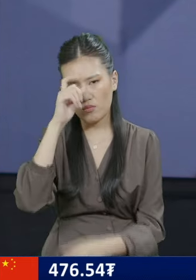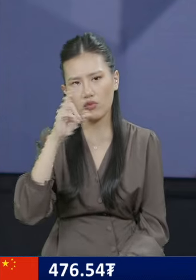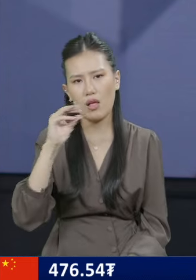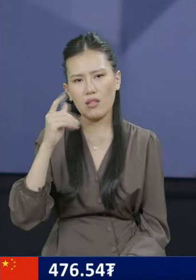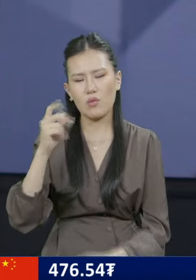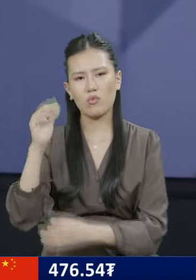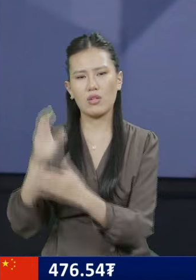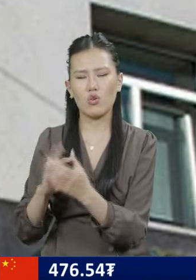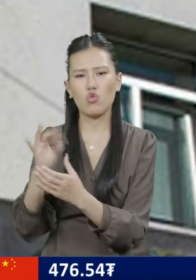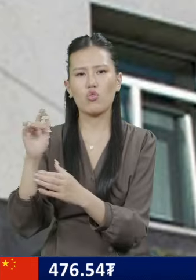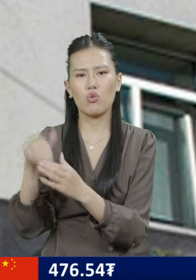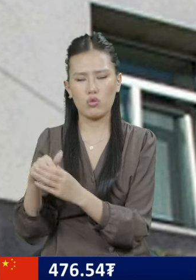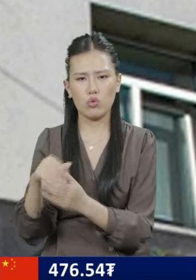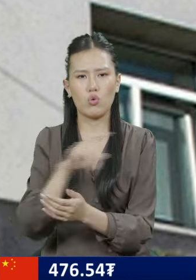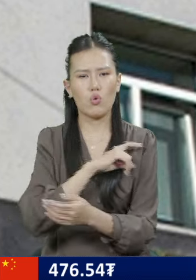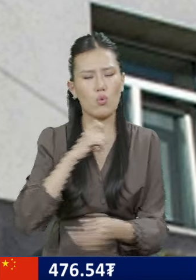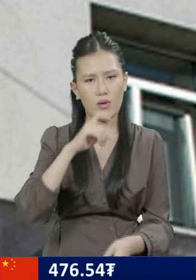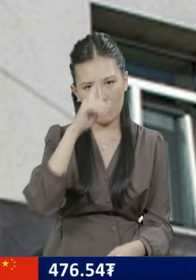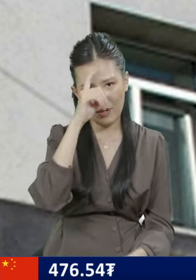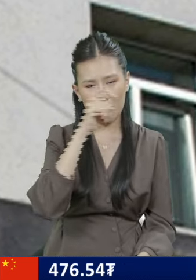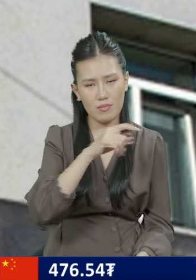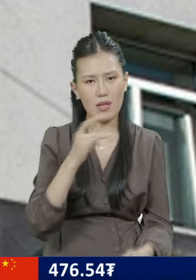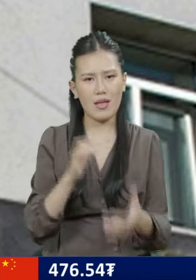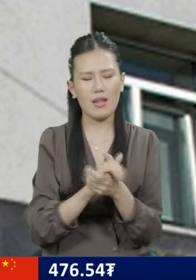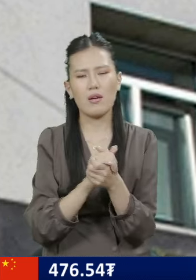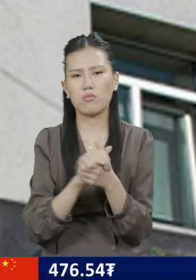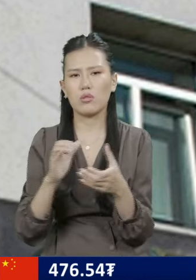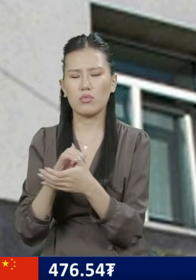хувийн эмнэлгүүдийн санхүүжилтийг багасгах, гэрээгээ